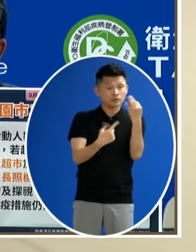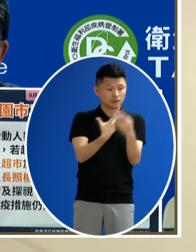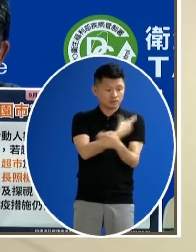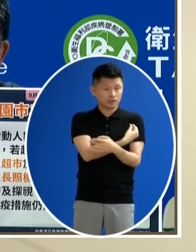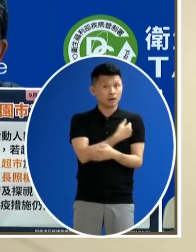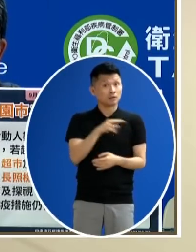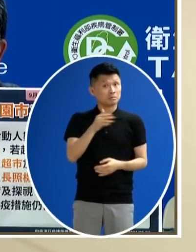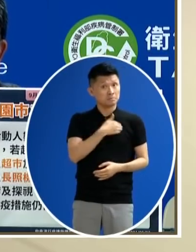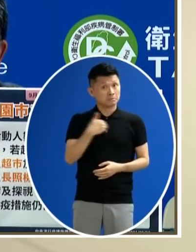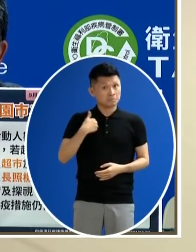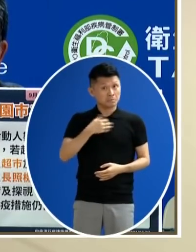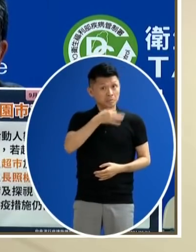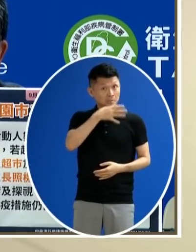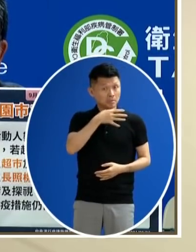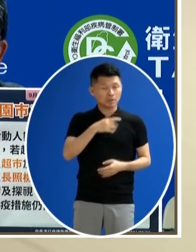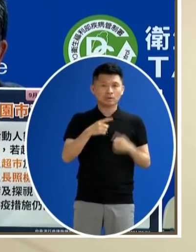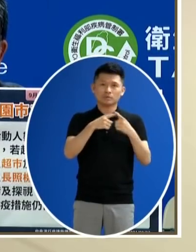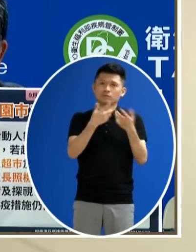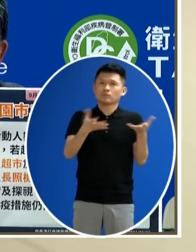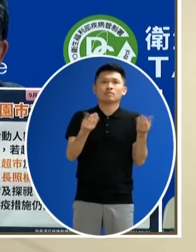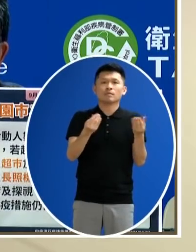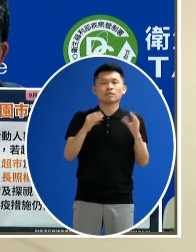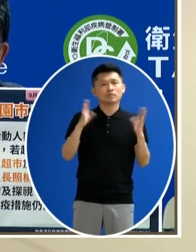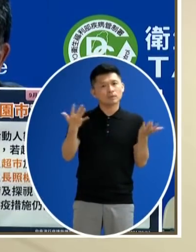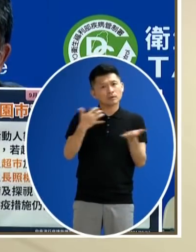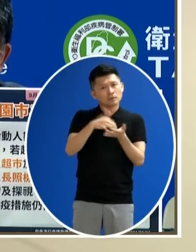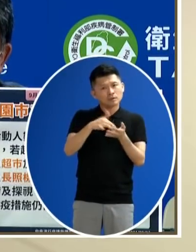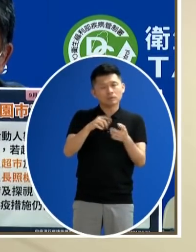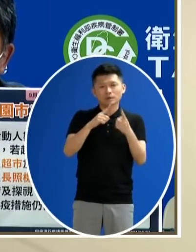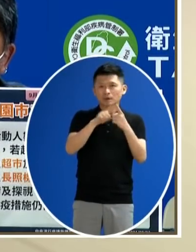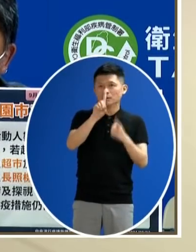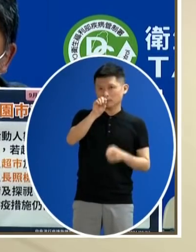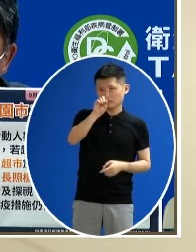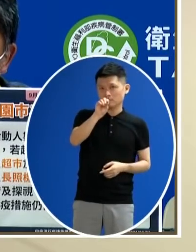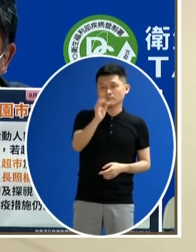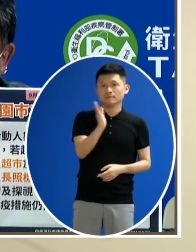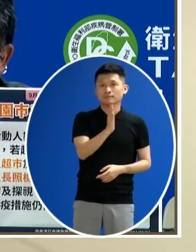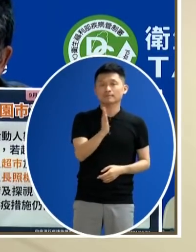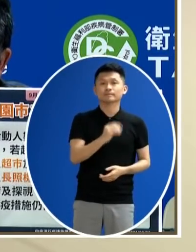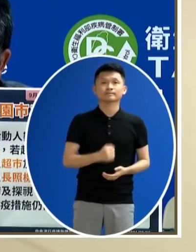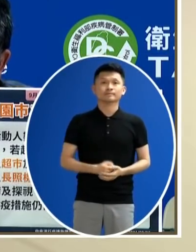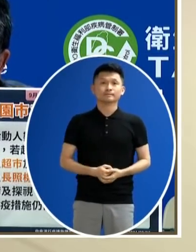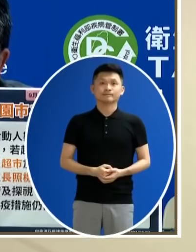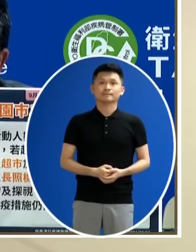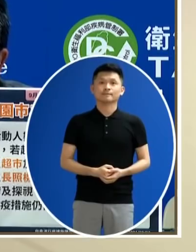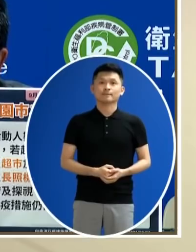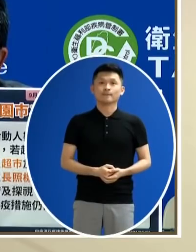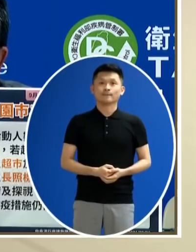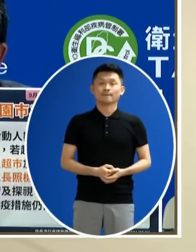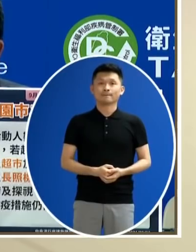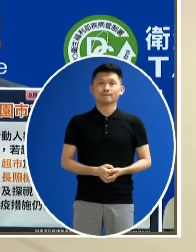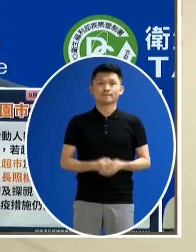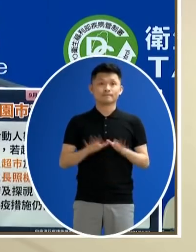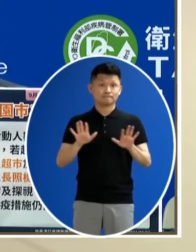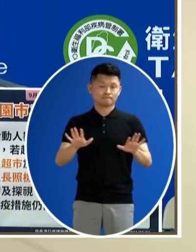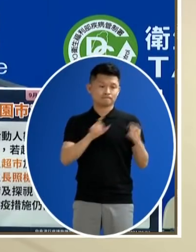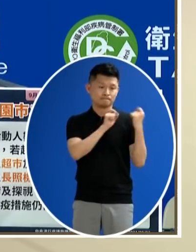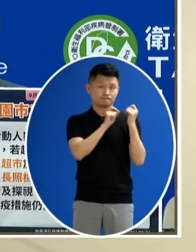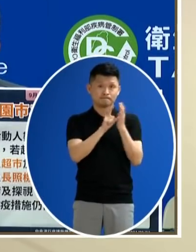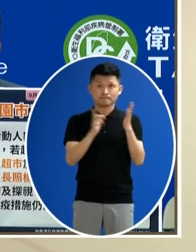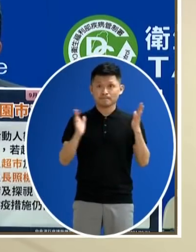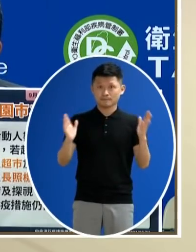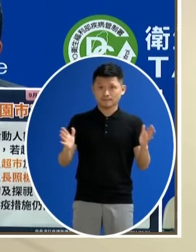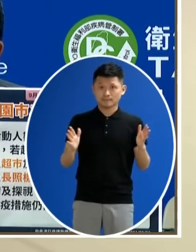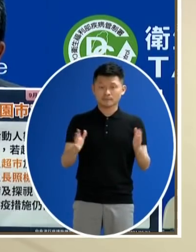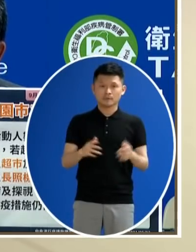应该人数不多了哈，大概是约略10000人了哈，大概约略是10000人，但好，当然现在这段时间是不